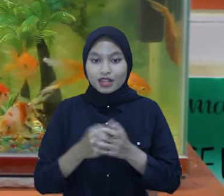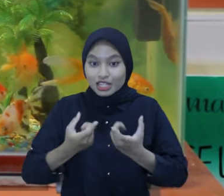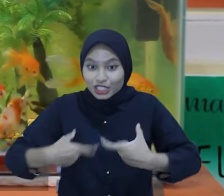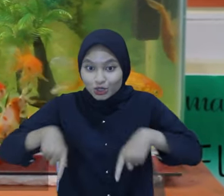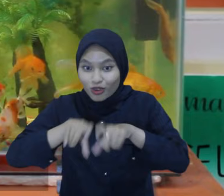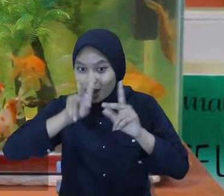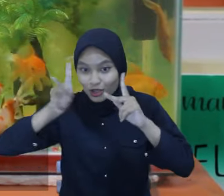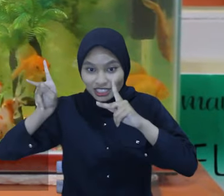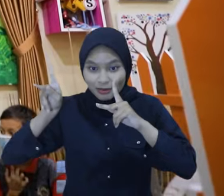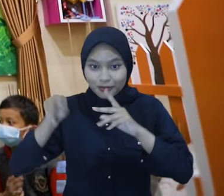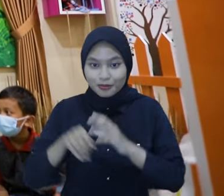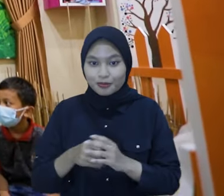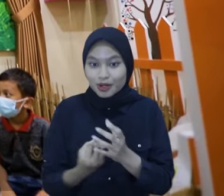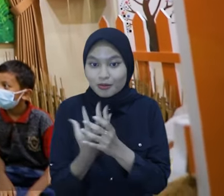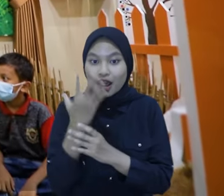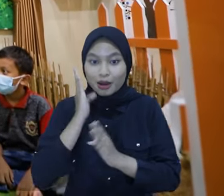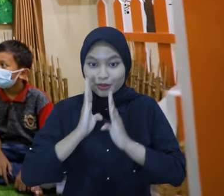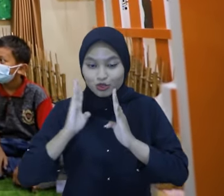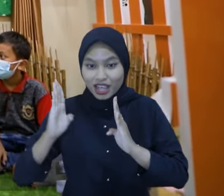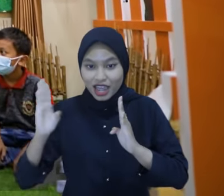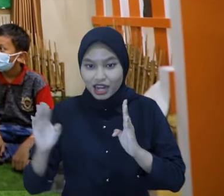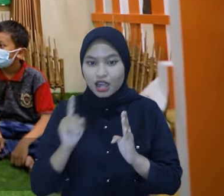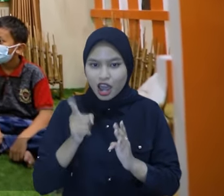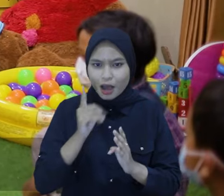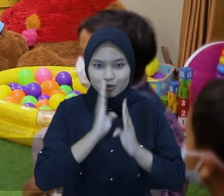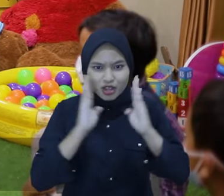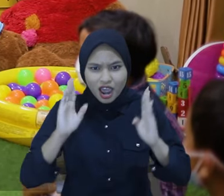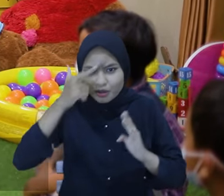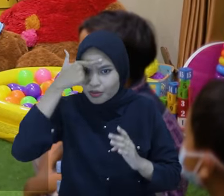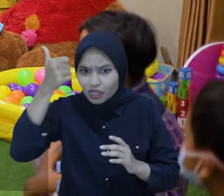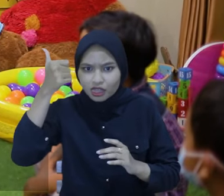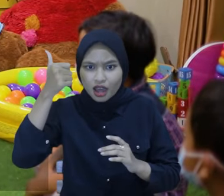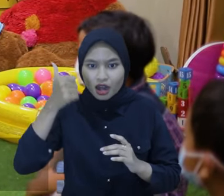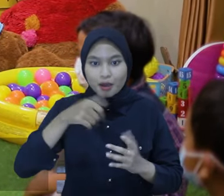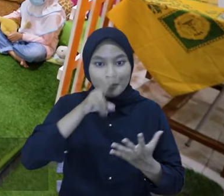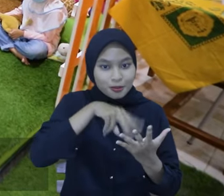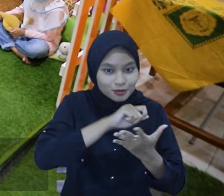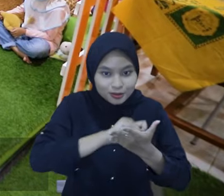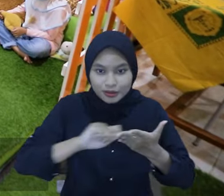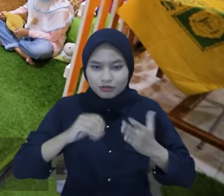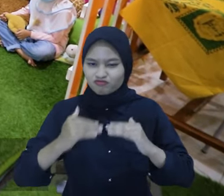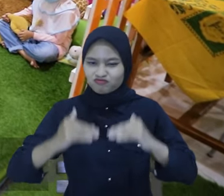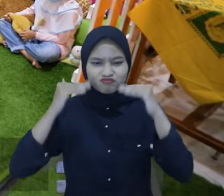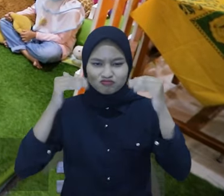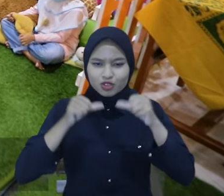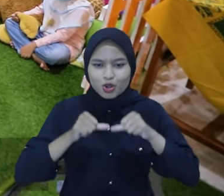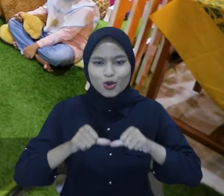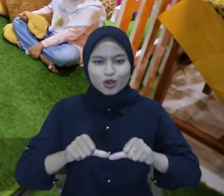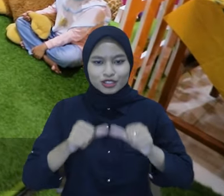Sesuai dengan konsep pengembangan perpustakaan, perpustakaan pintar untuk meningkatkan literasi